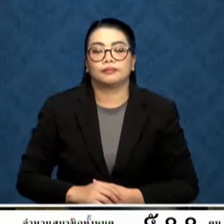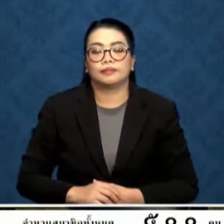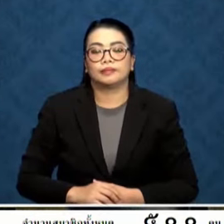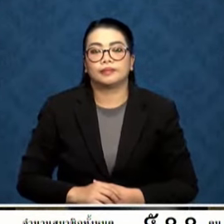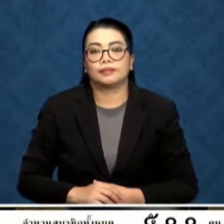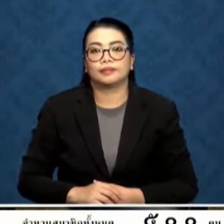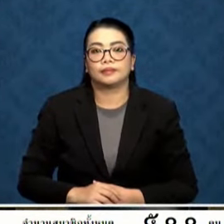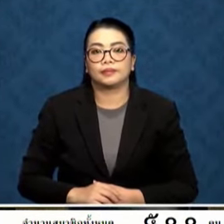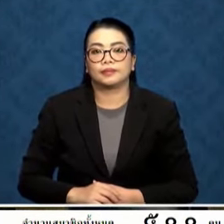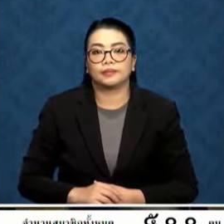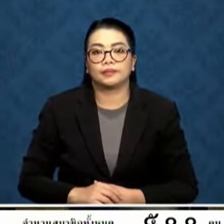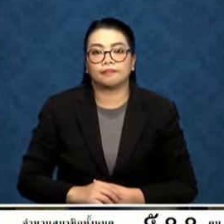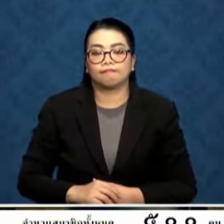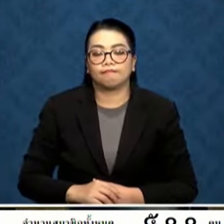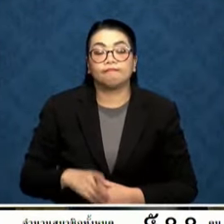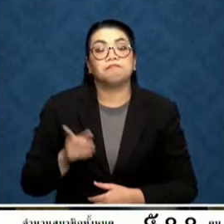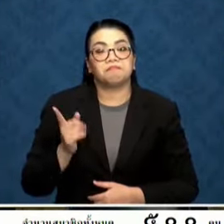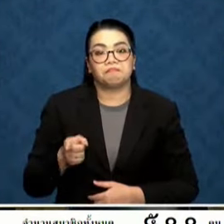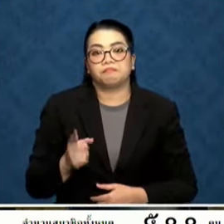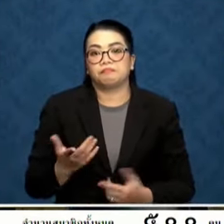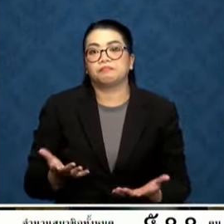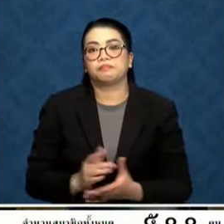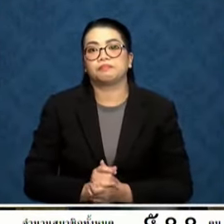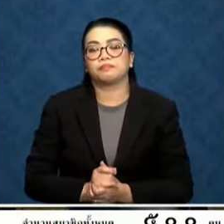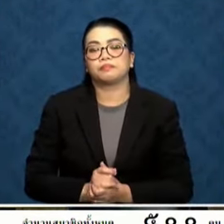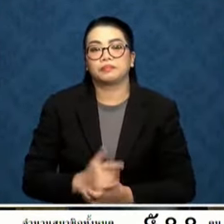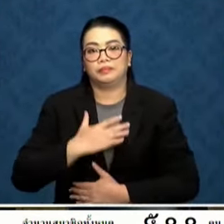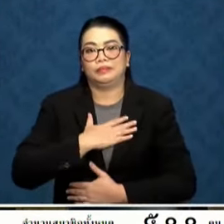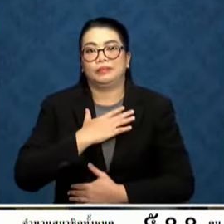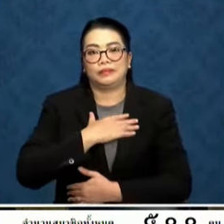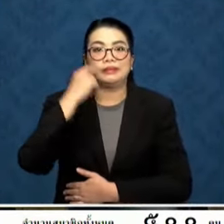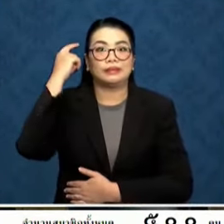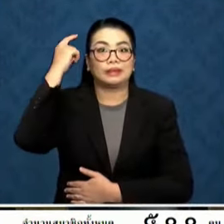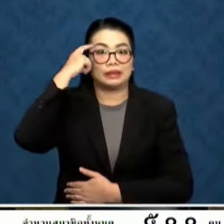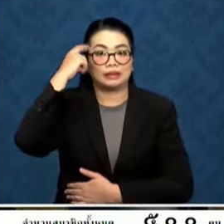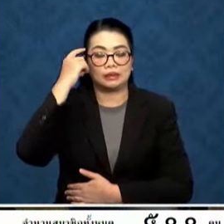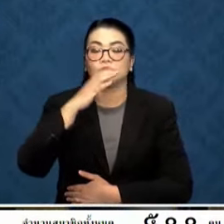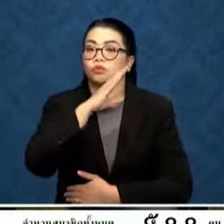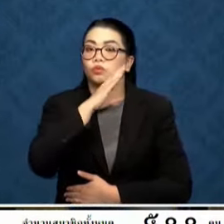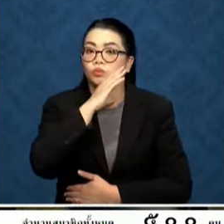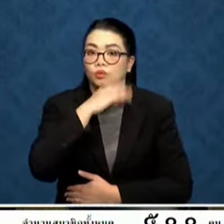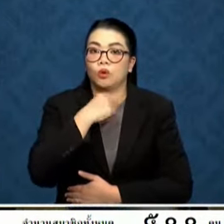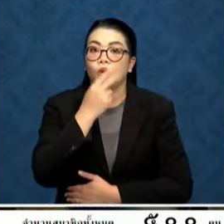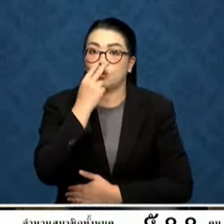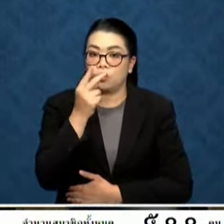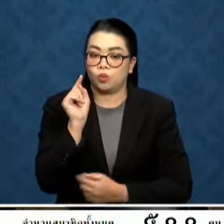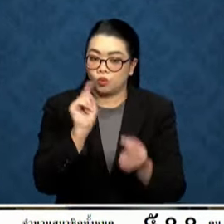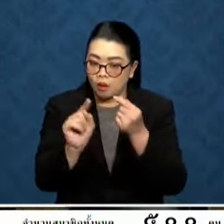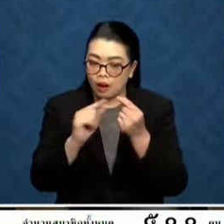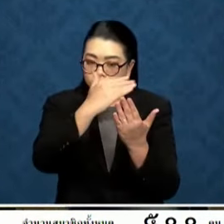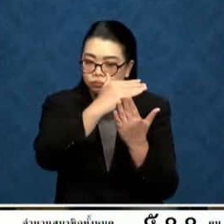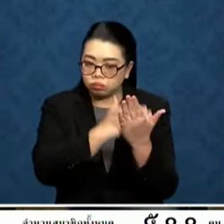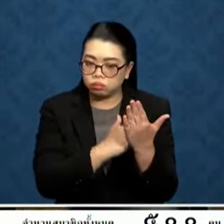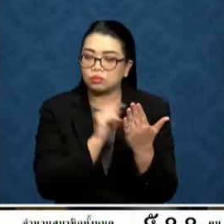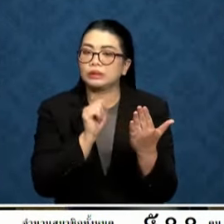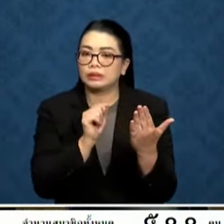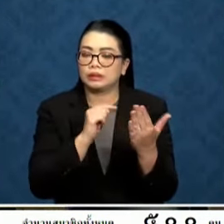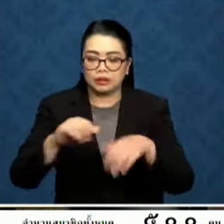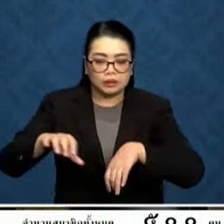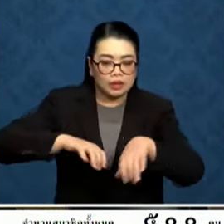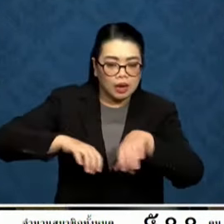ครับจริงๆแล้วผมคิดว่าถ้าเราดูจากรูปธรรมในการ